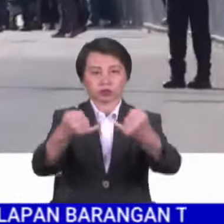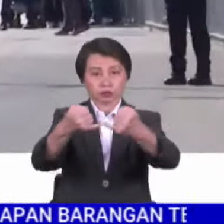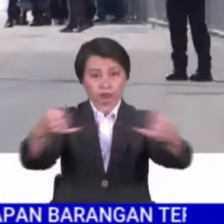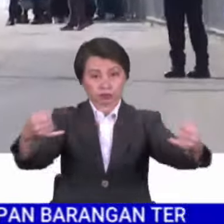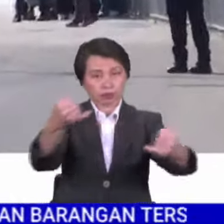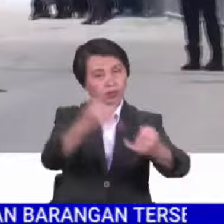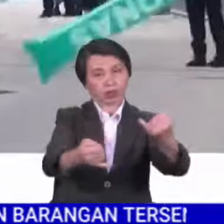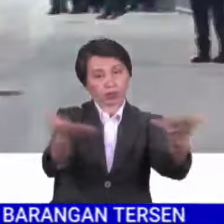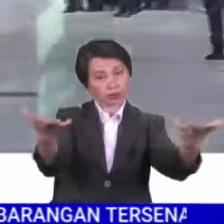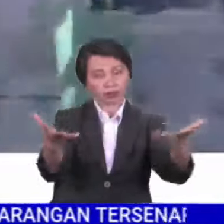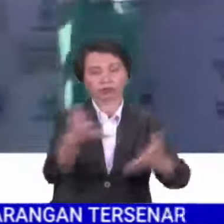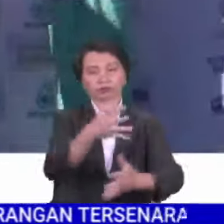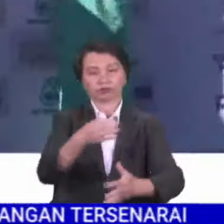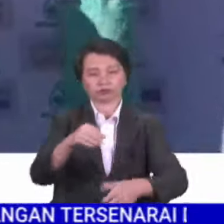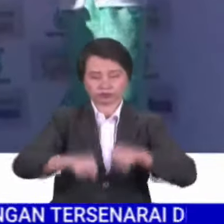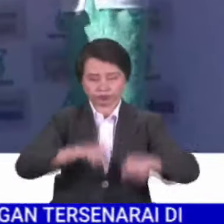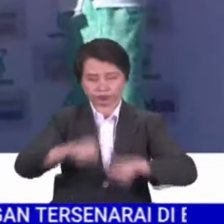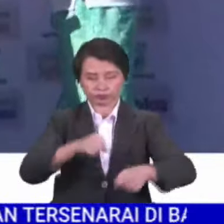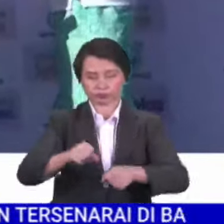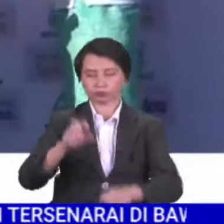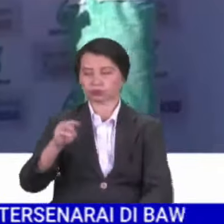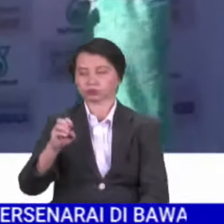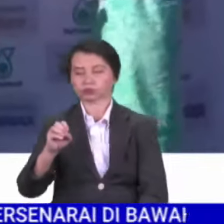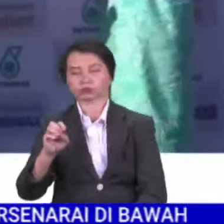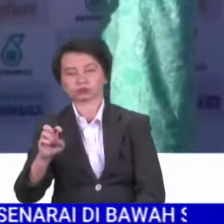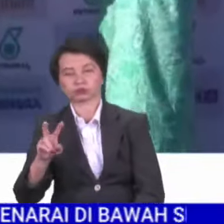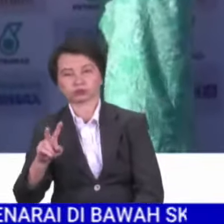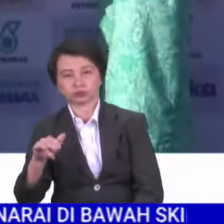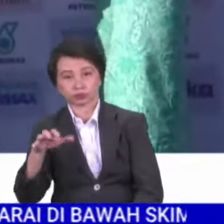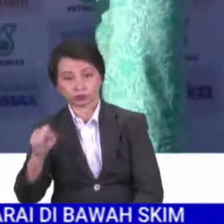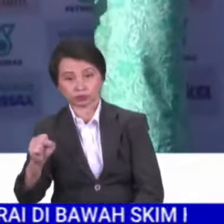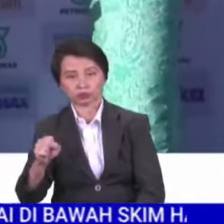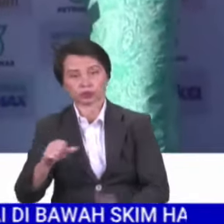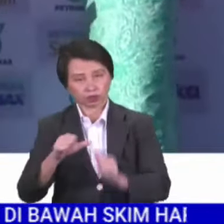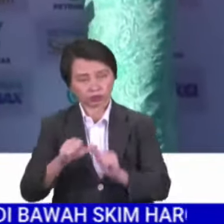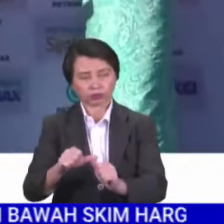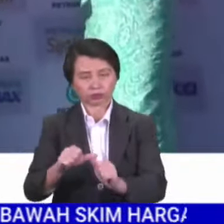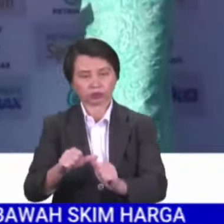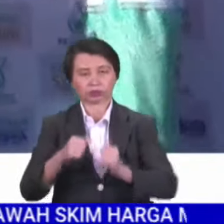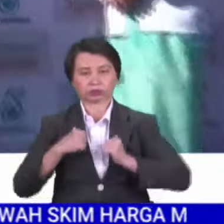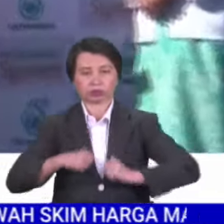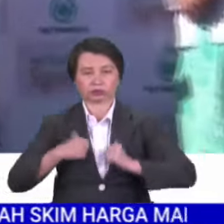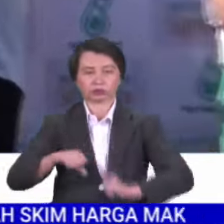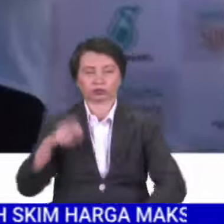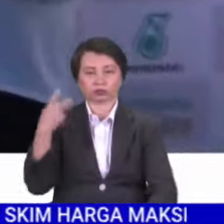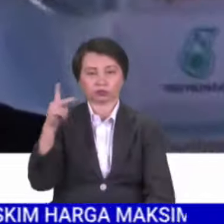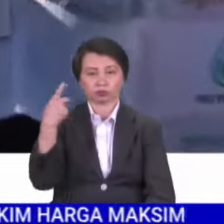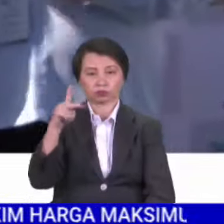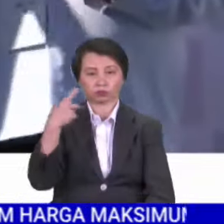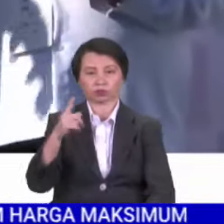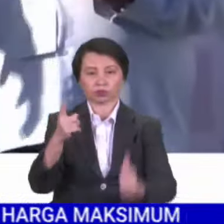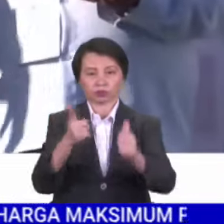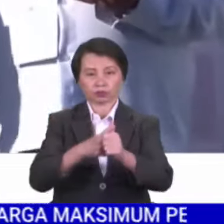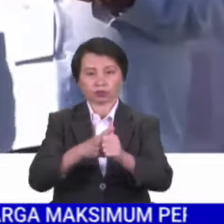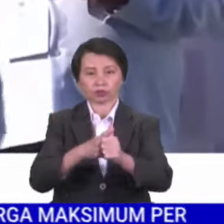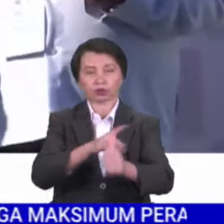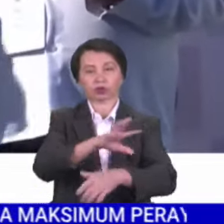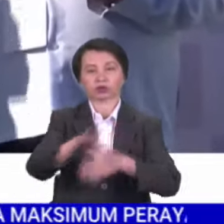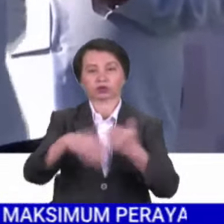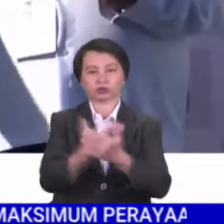penamat. Sementara itu, pelumba Movistar Ivan Ramiro Sosa masih mengekalkan jersi kuning selaku pendahulu